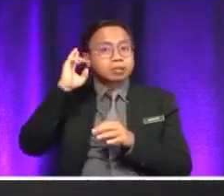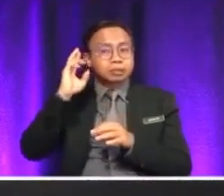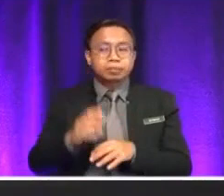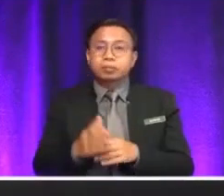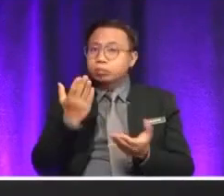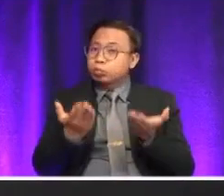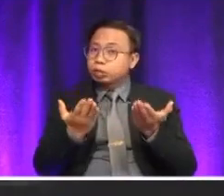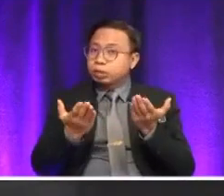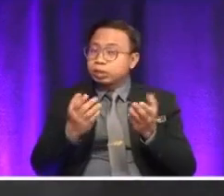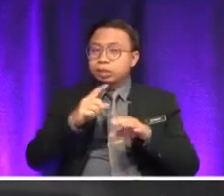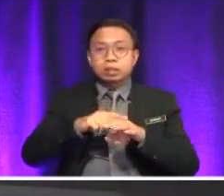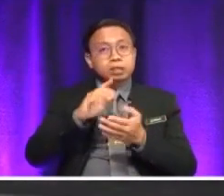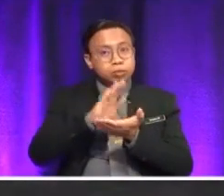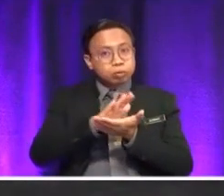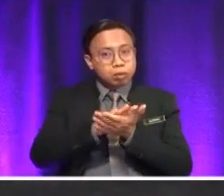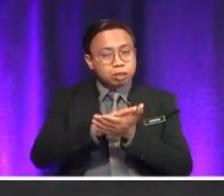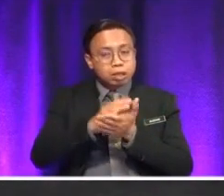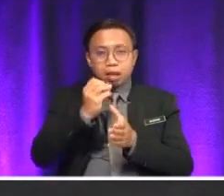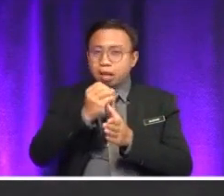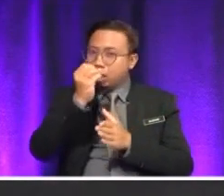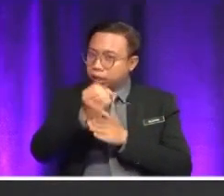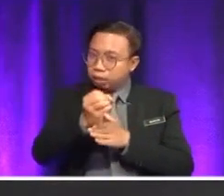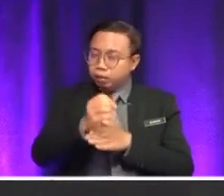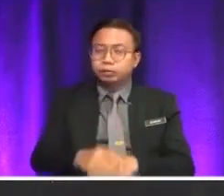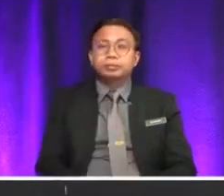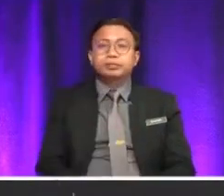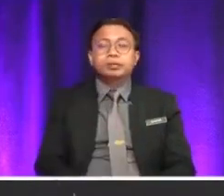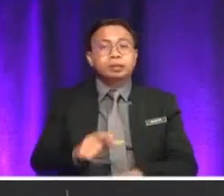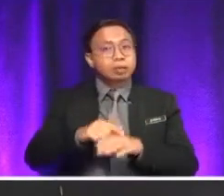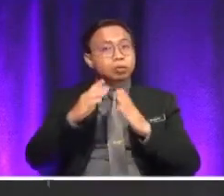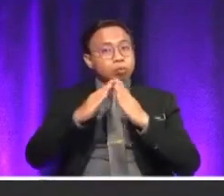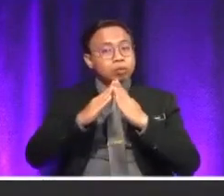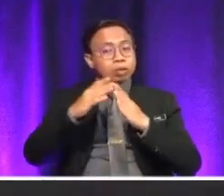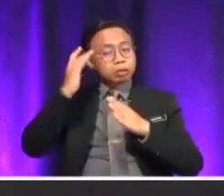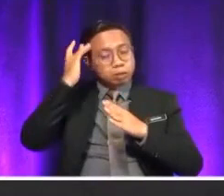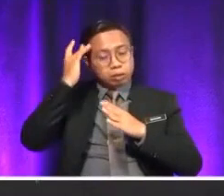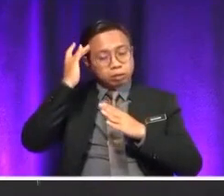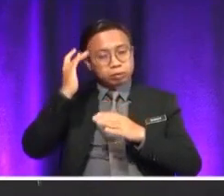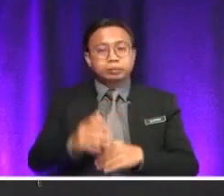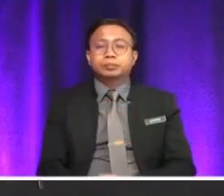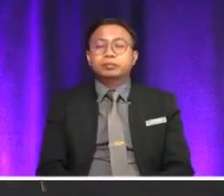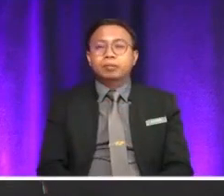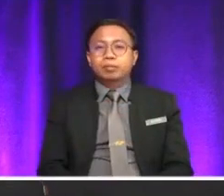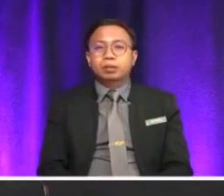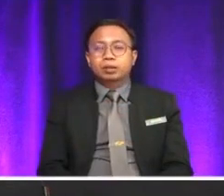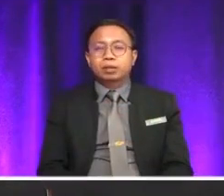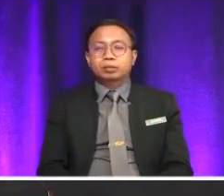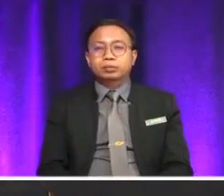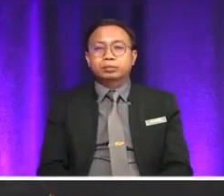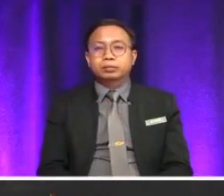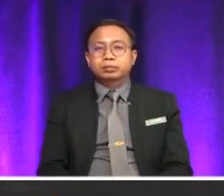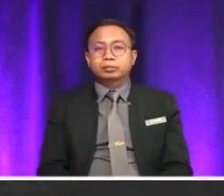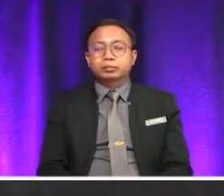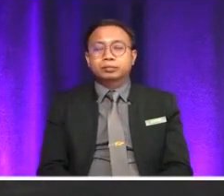rasa mungkin konflik di sekolah ataupun mungkin kadang-kadang ada konflik juga dekat rumah, kita tak tahu. Betul. Stres-stres ni